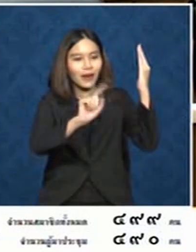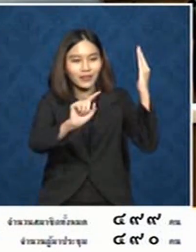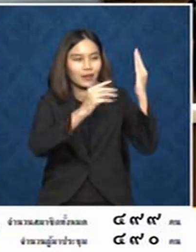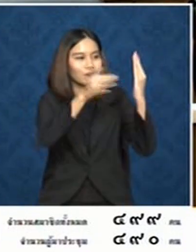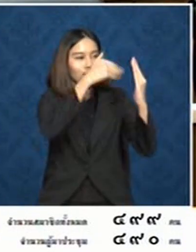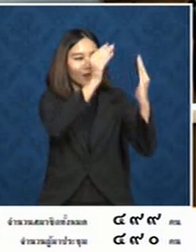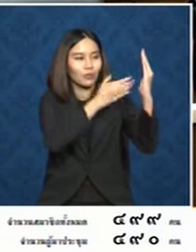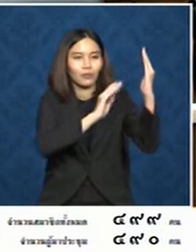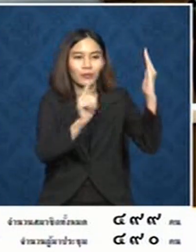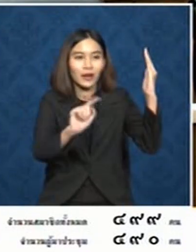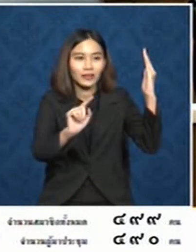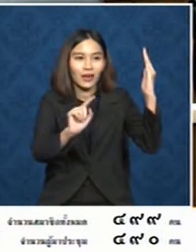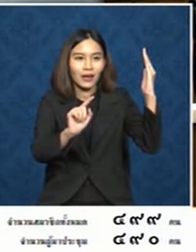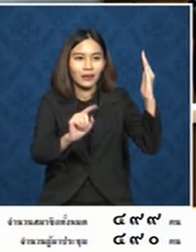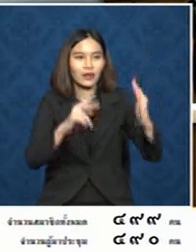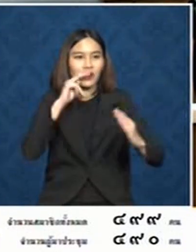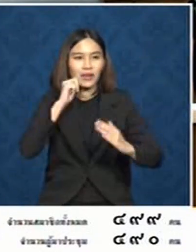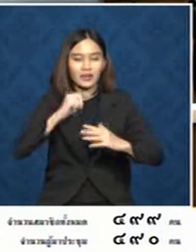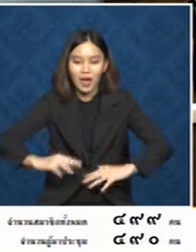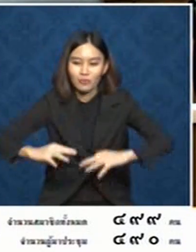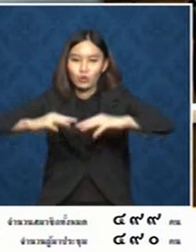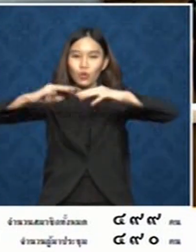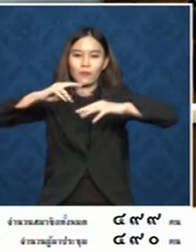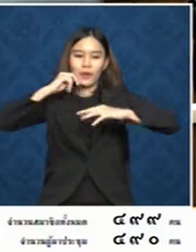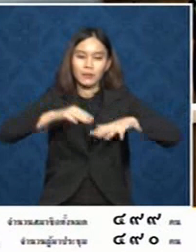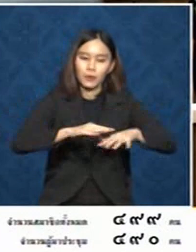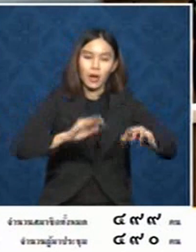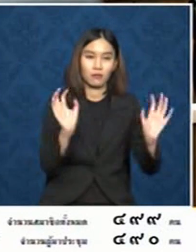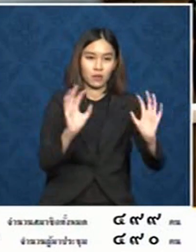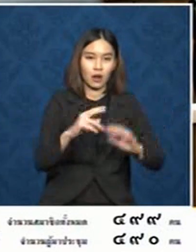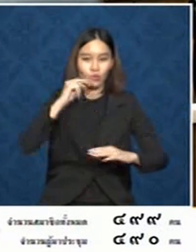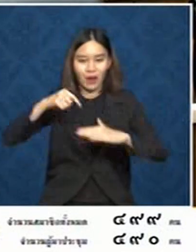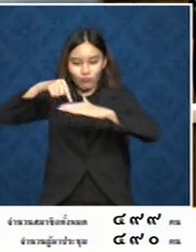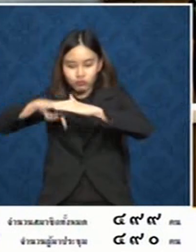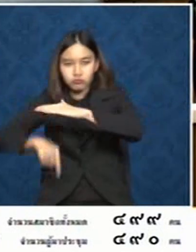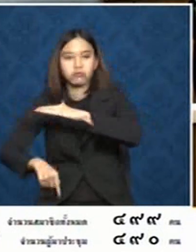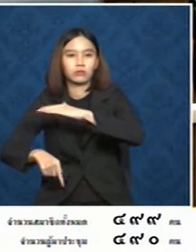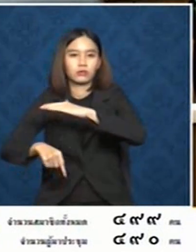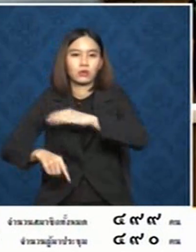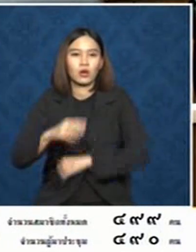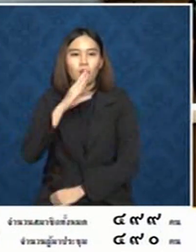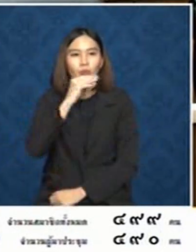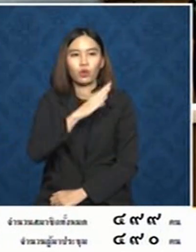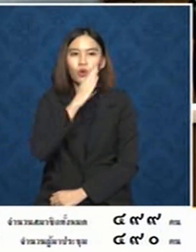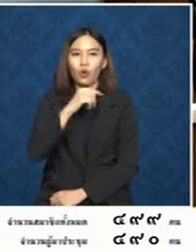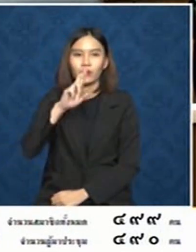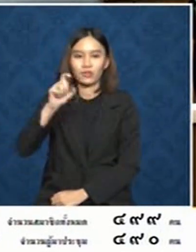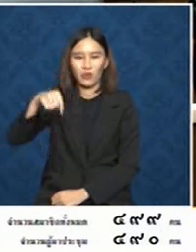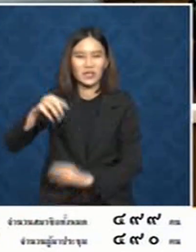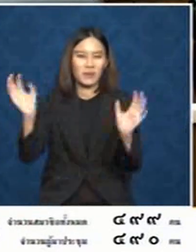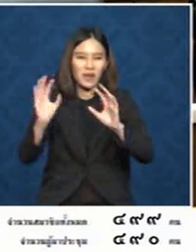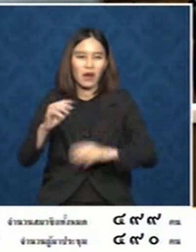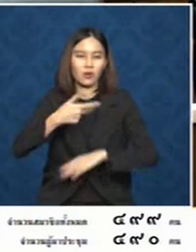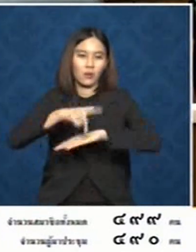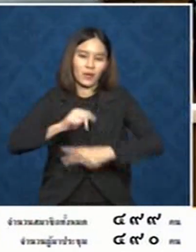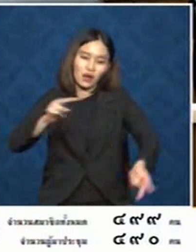ครับไปที่น้ำลึกสิครับอย่าไปที่น้ำตื้นเพราะฉะนั้นท่านอย่ากล่าวเท็จในสภาแห่งนี้ท่านประธานต้องควบคุมให้ผู้